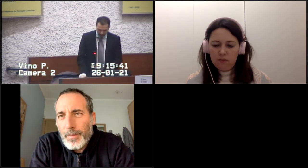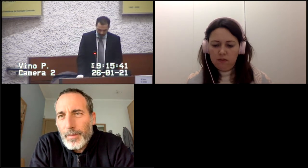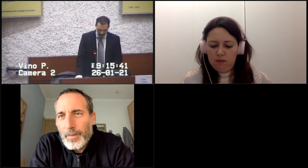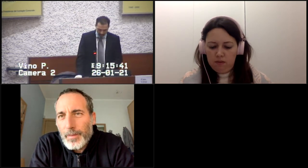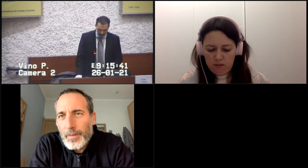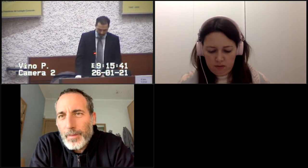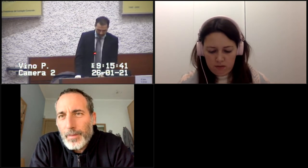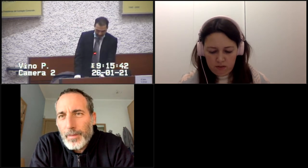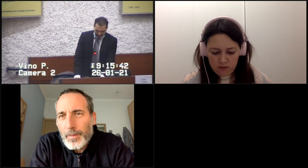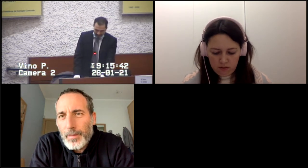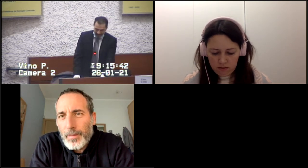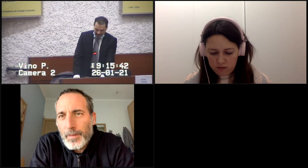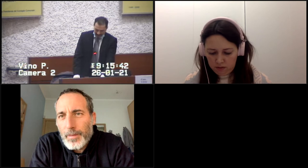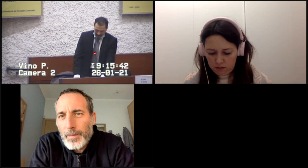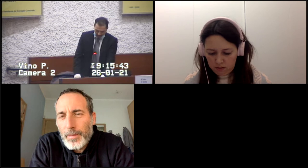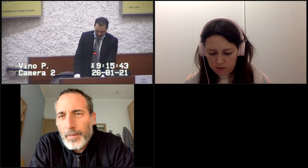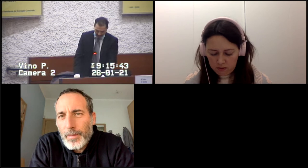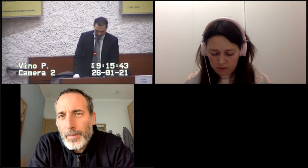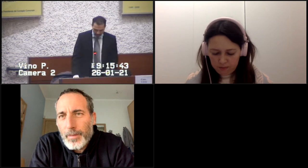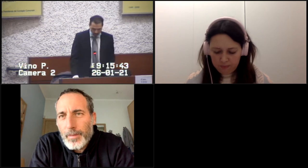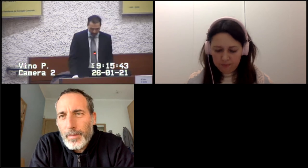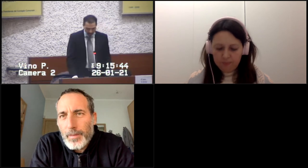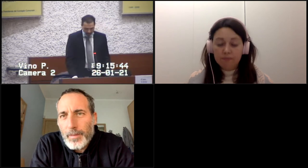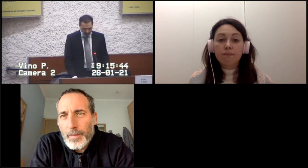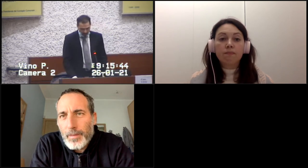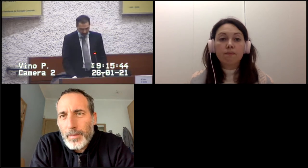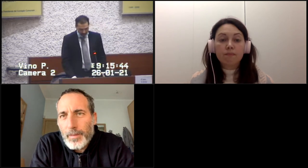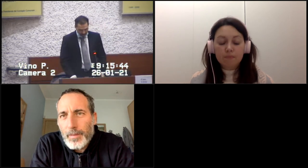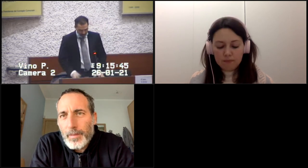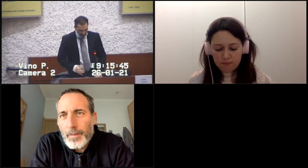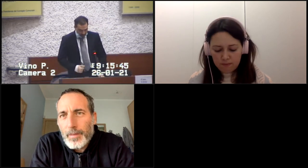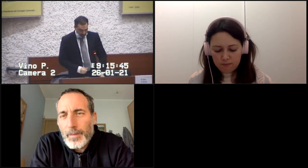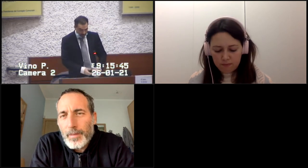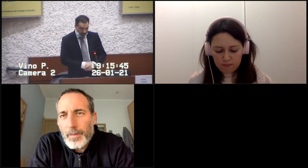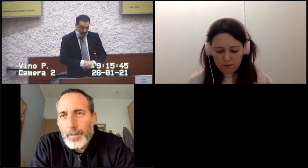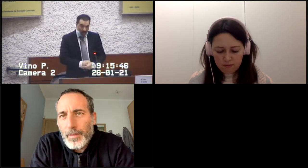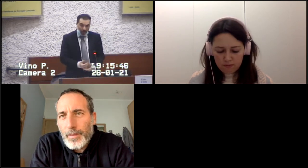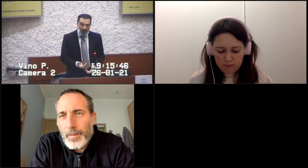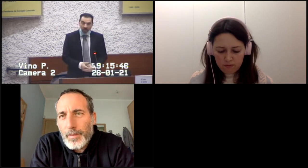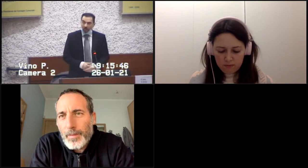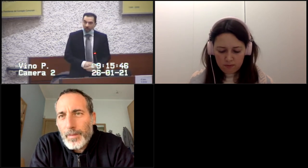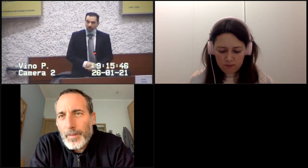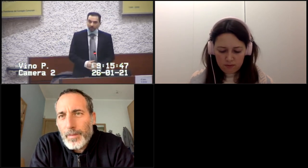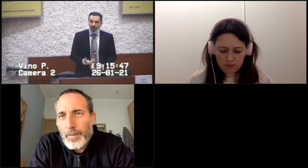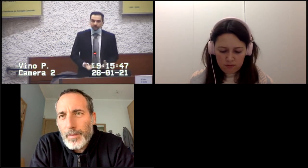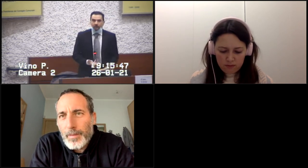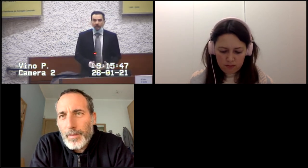se vogliamo, di questa sestesità, come la definiamo noi della Lista Civica dei Giovani Sestesi. Poi